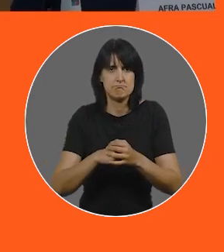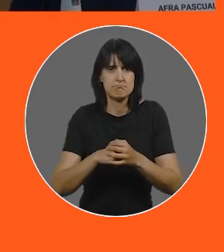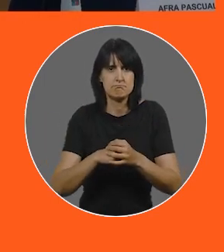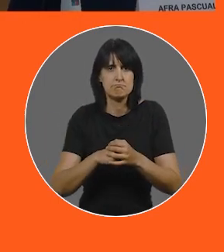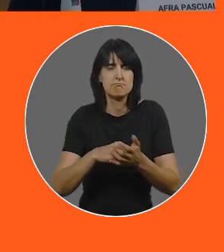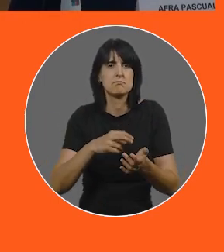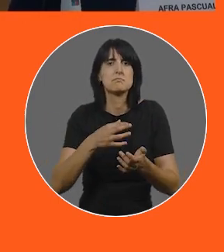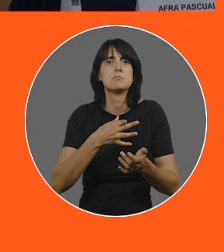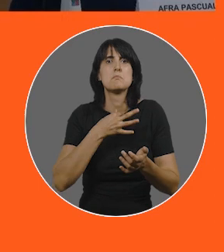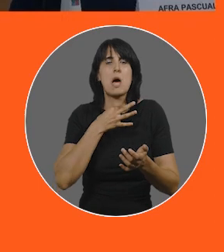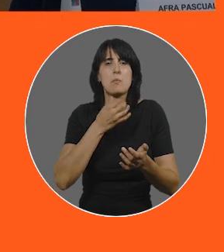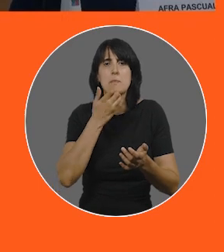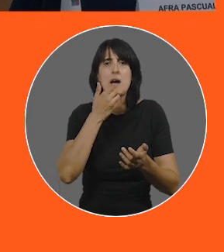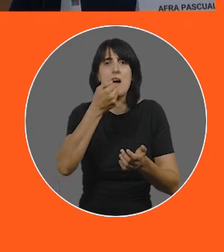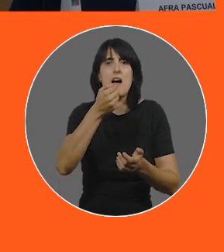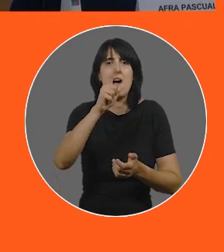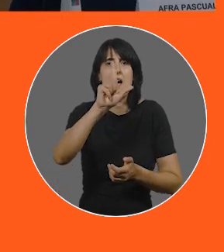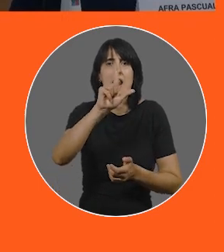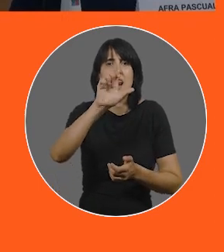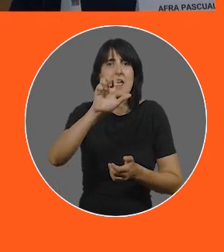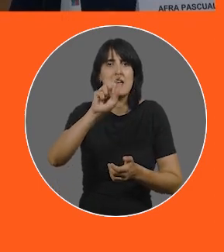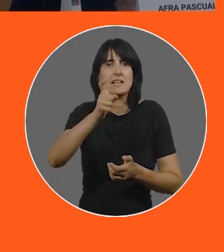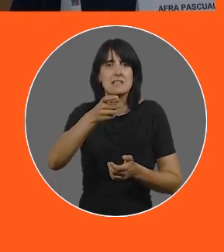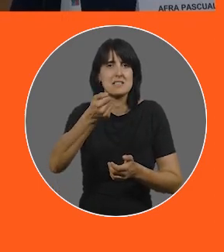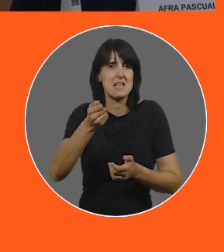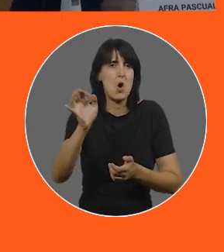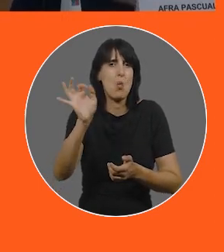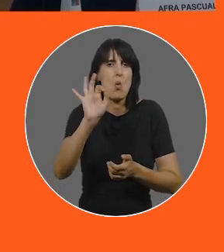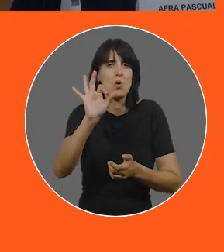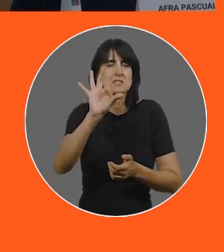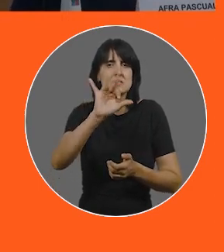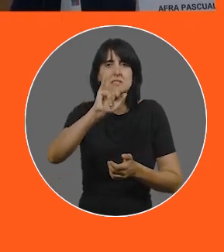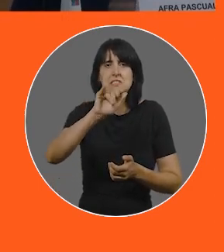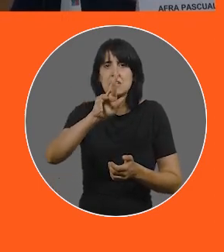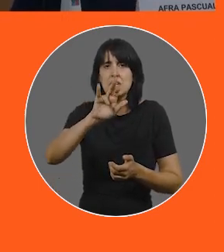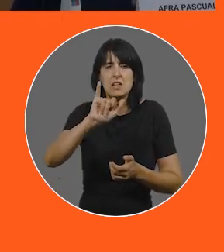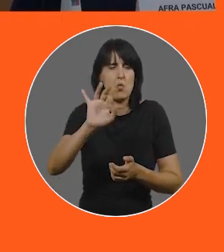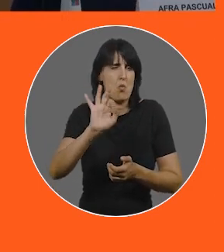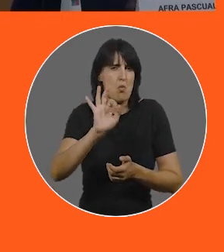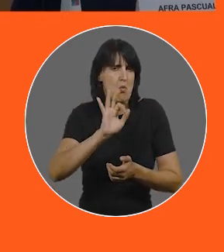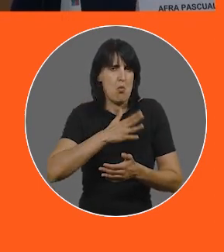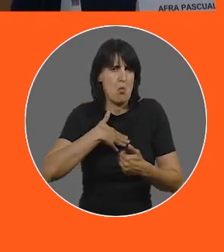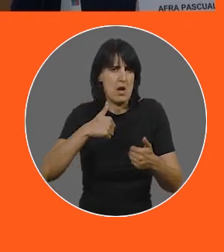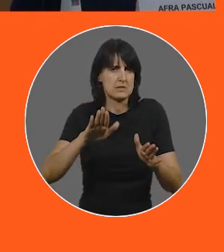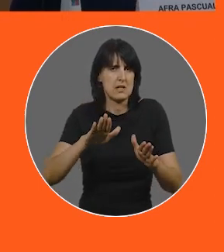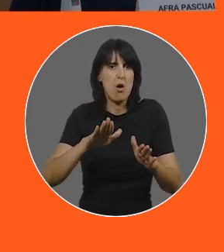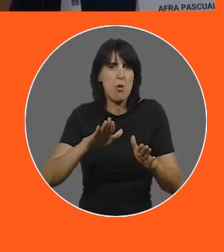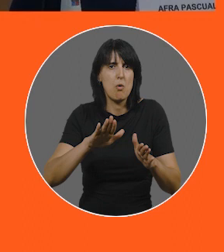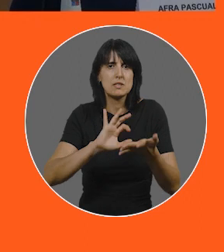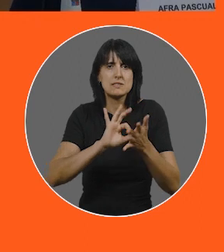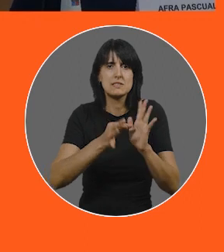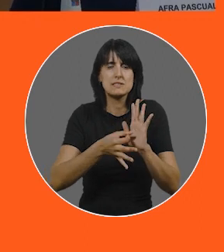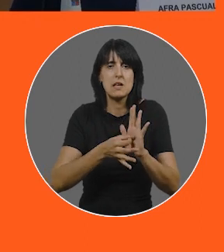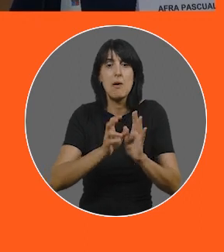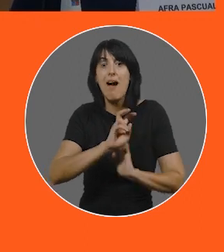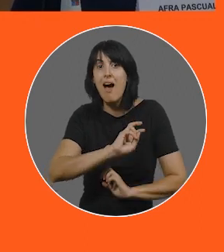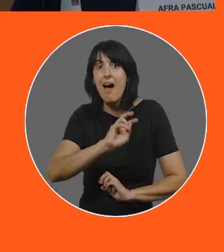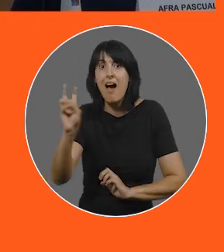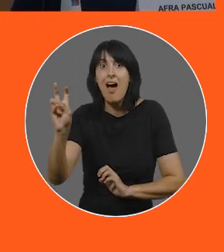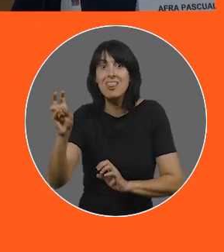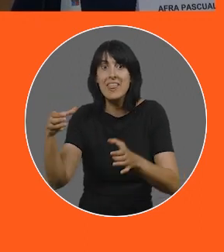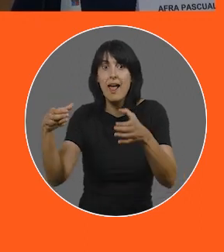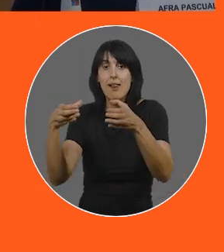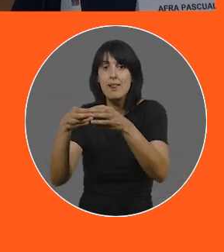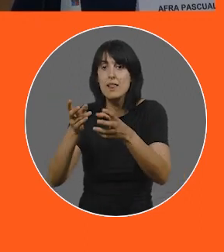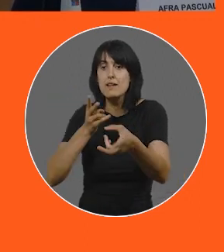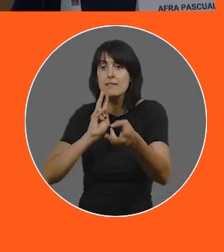els dispositius d'accés per veu, com Alexa, o per Home Siri, o etc. O fins i tot el nou paradigma